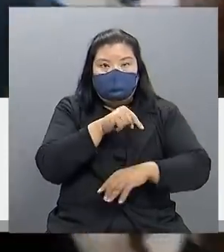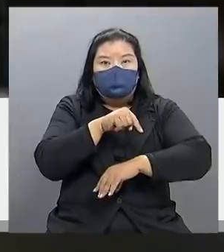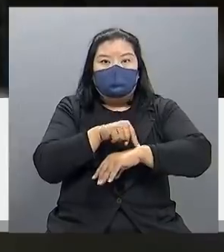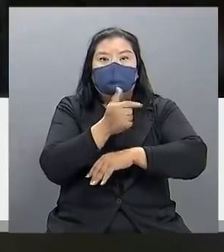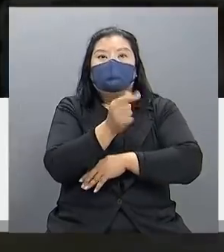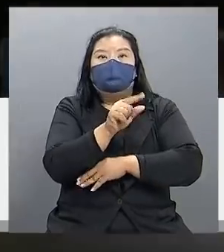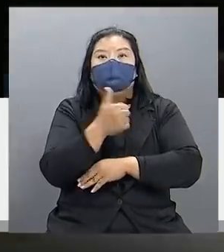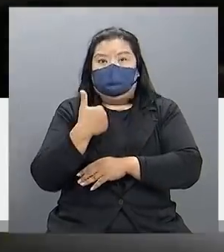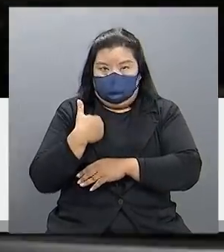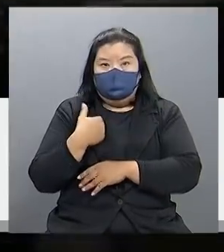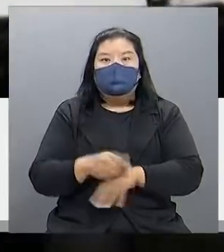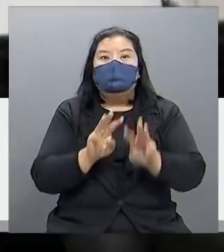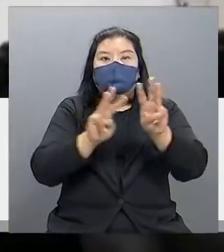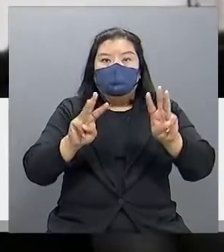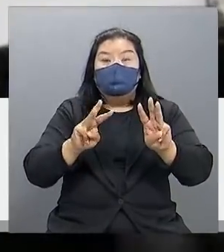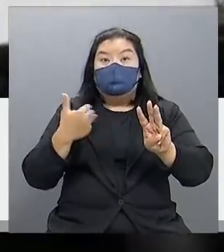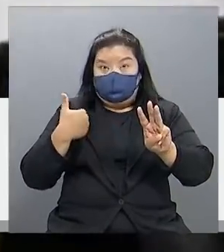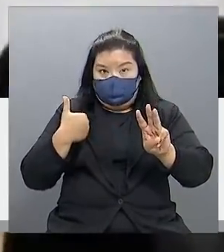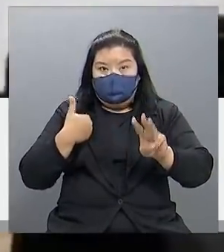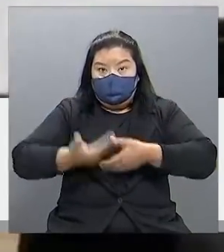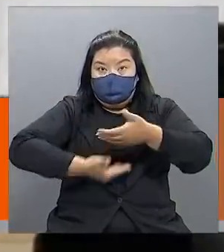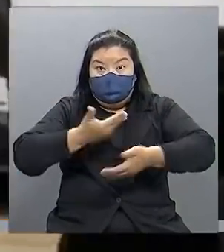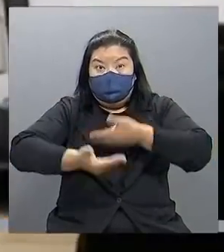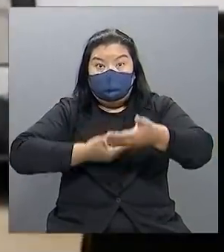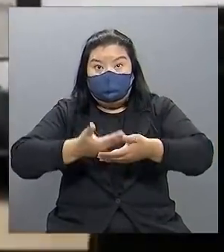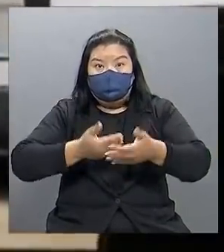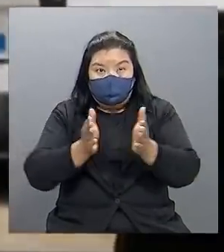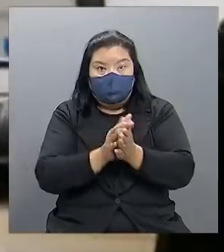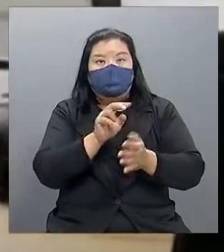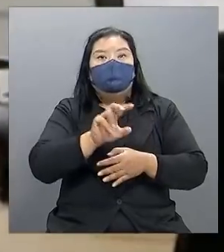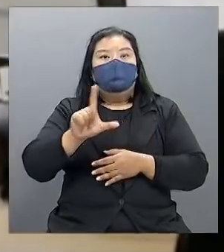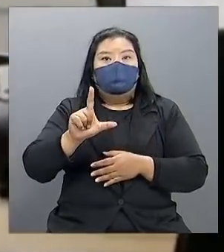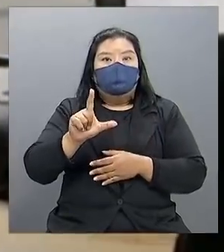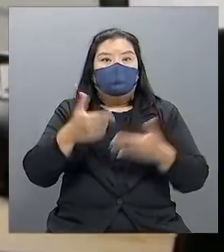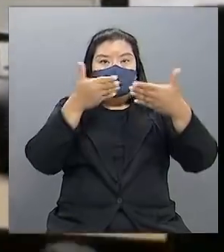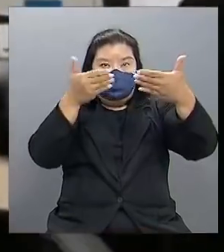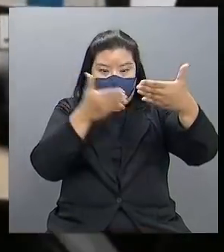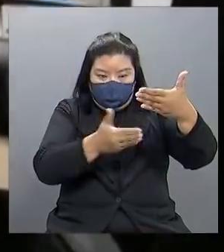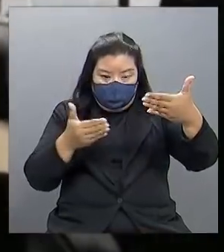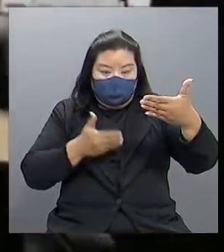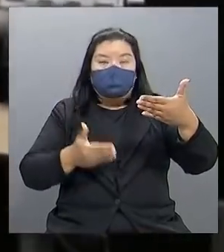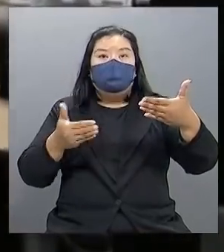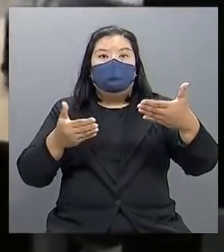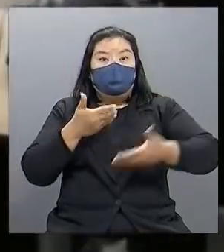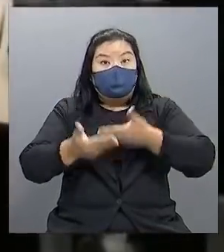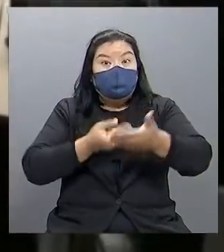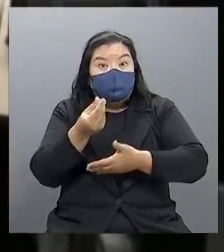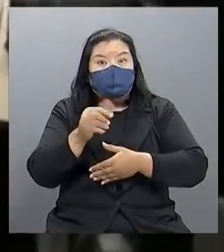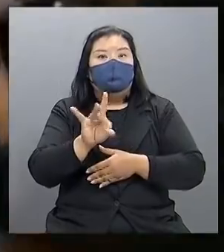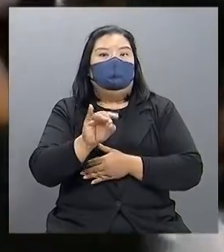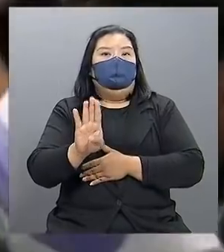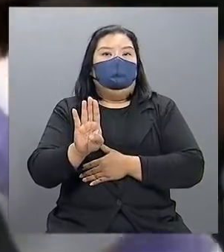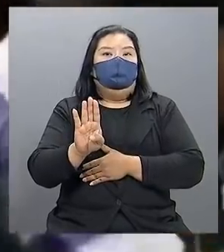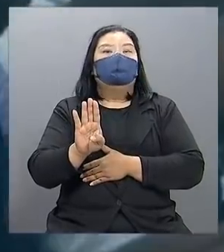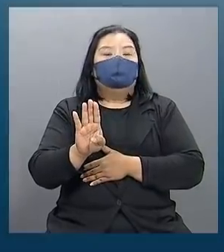ในระบบการสแกนขายออนไลน์กว่า2ล้านใบและยืนยันที่จะขายในราคา